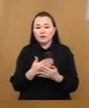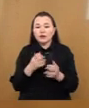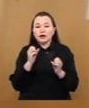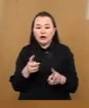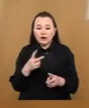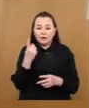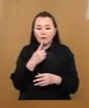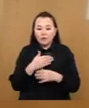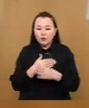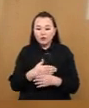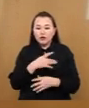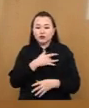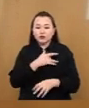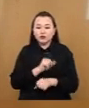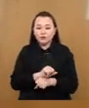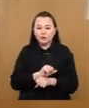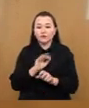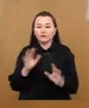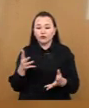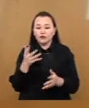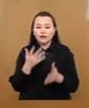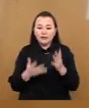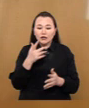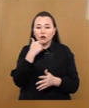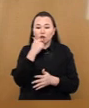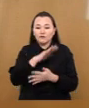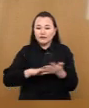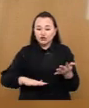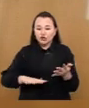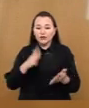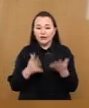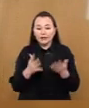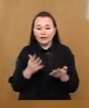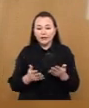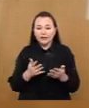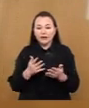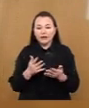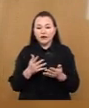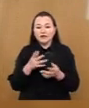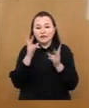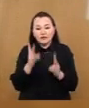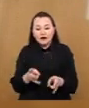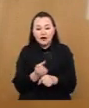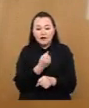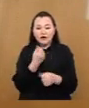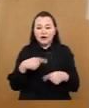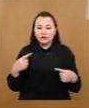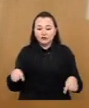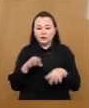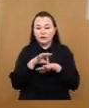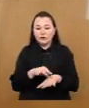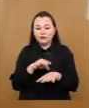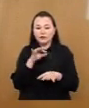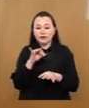помощь при остановке сердце при кровотечениях травмах различные